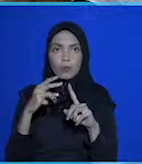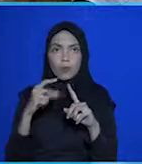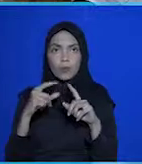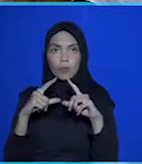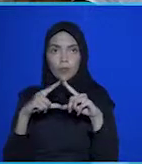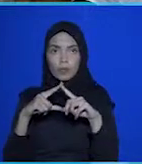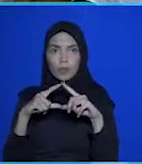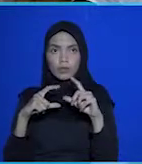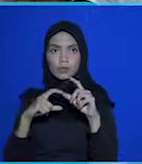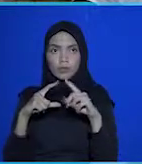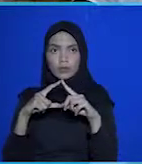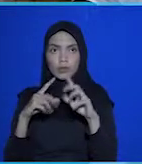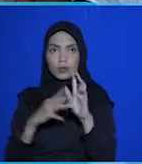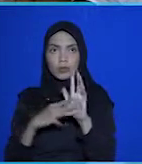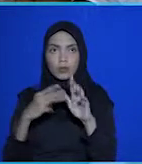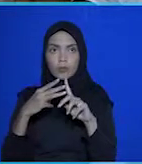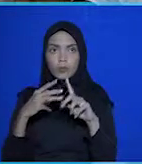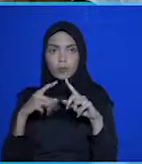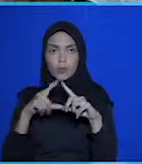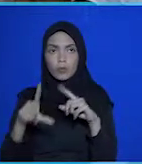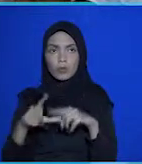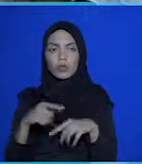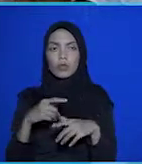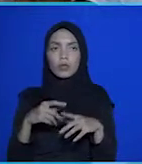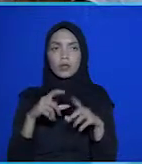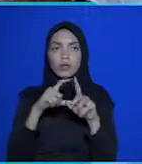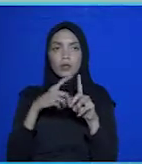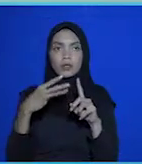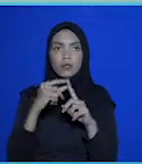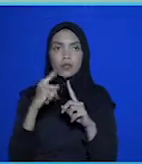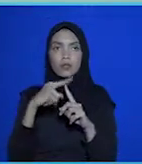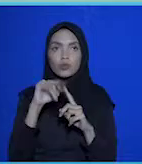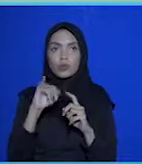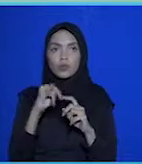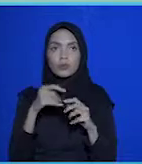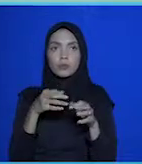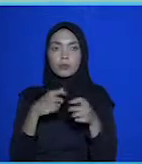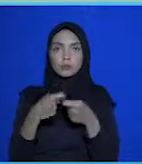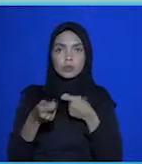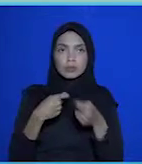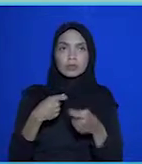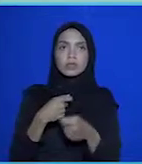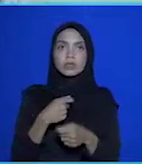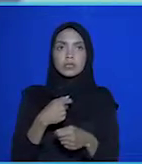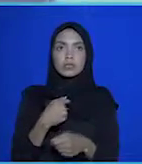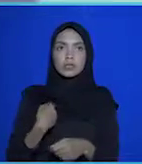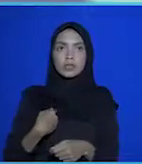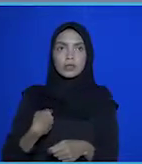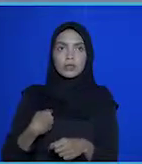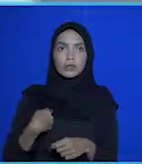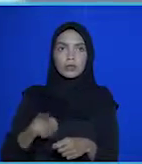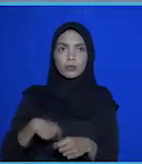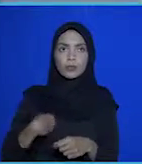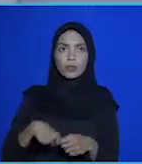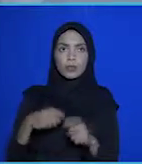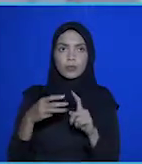adalah Deputi Bidang Infrastruktur Bisnis Kemenhub. Selamat datang Pak Hambra. Ya, tepuk tangan kita